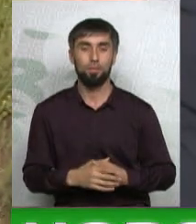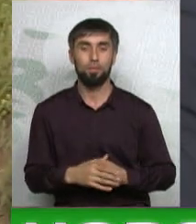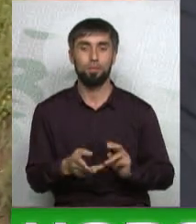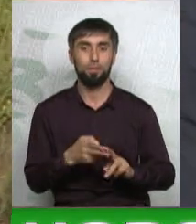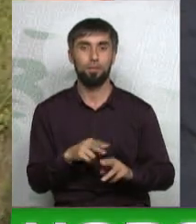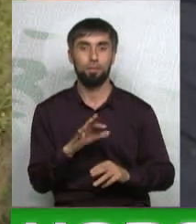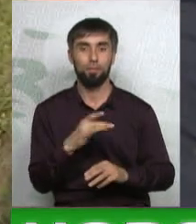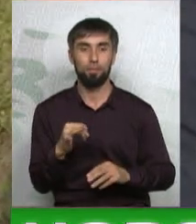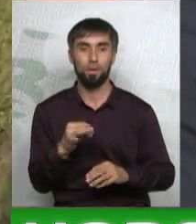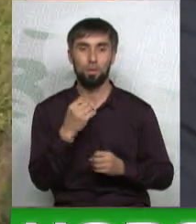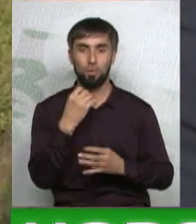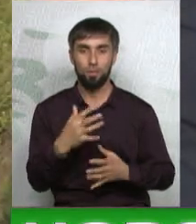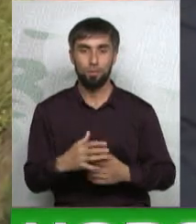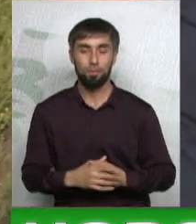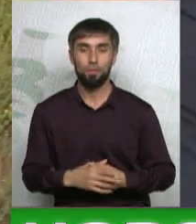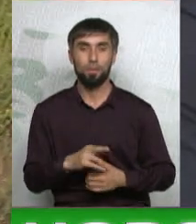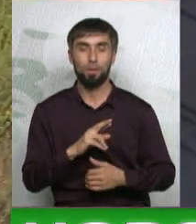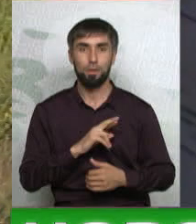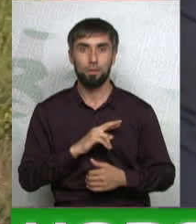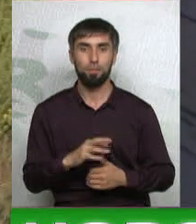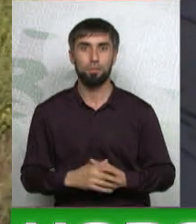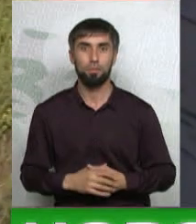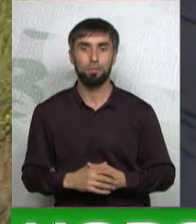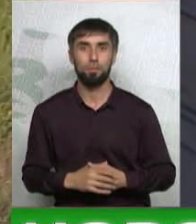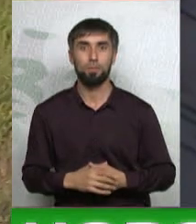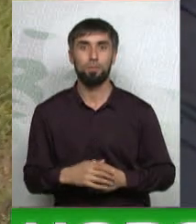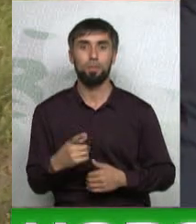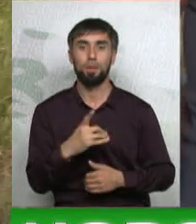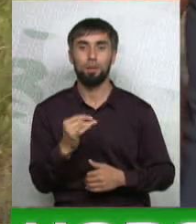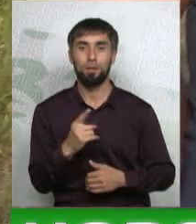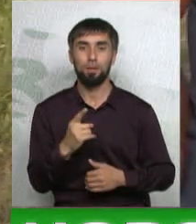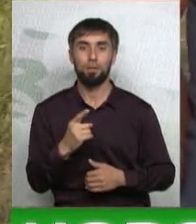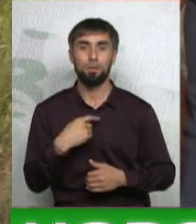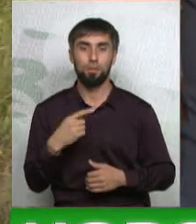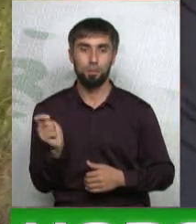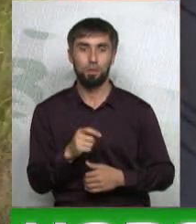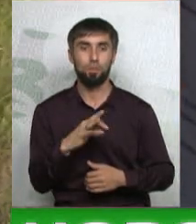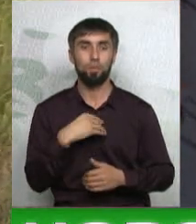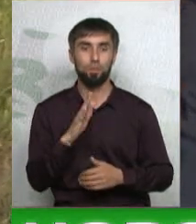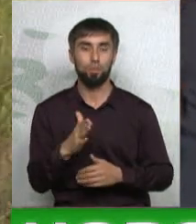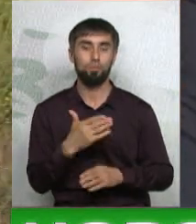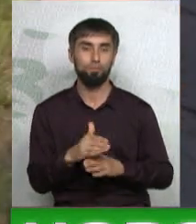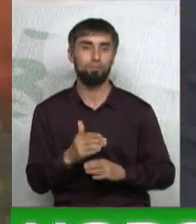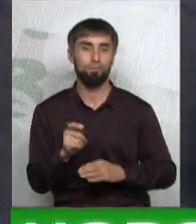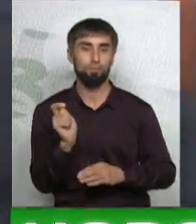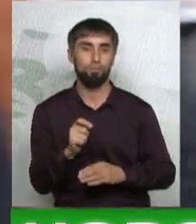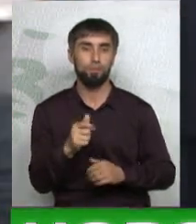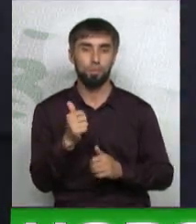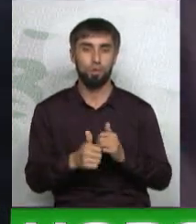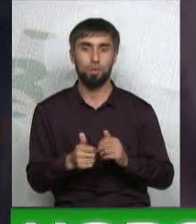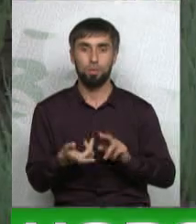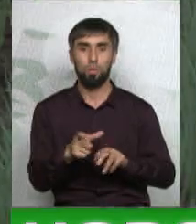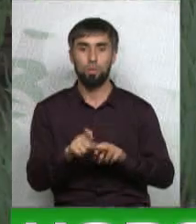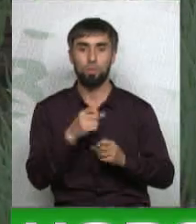вещи. Хорошо? Я первый раз доехал, но я буду чаще приезжать к вам. Потому что это очень